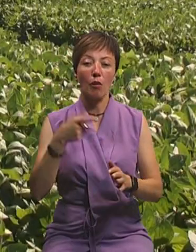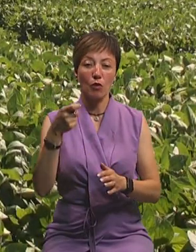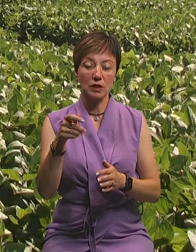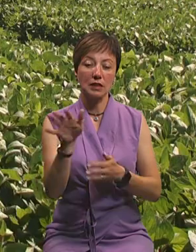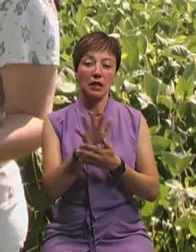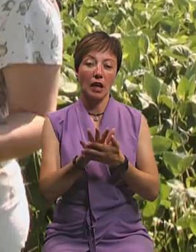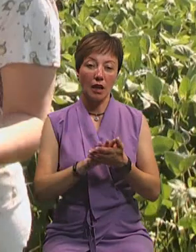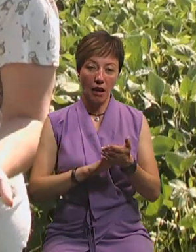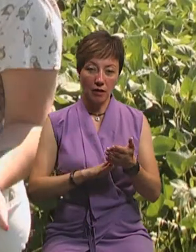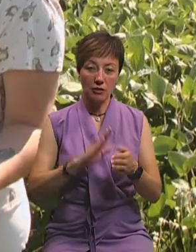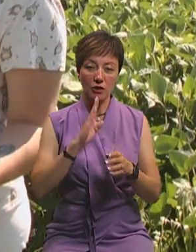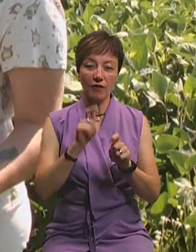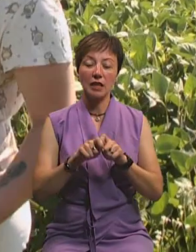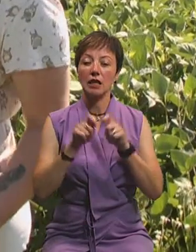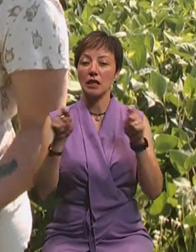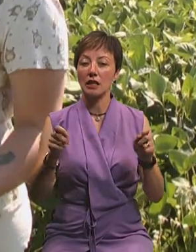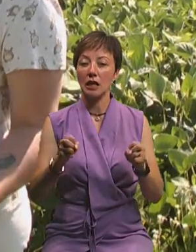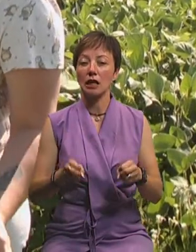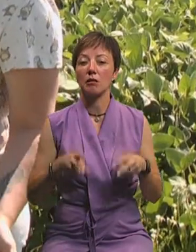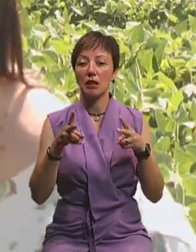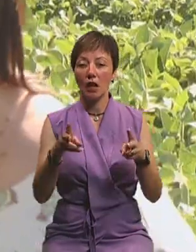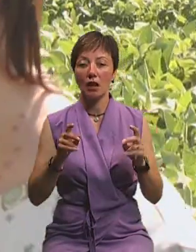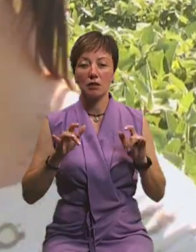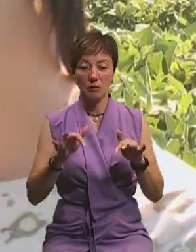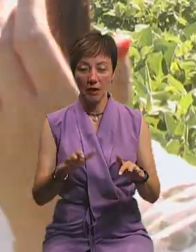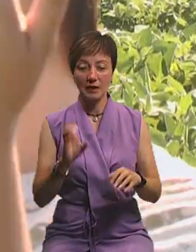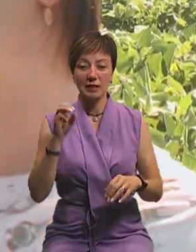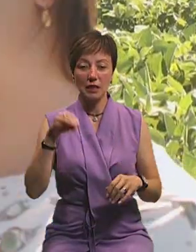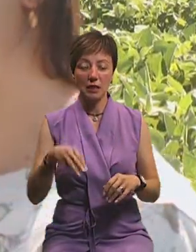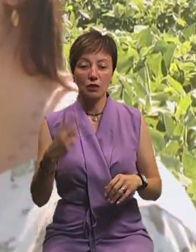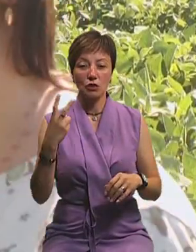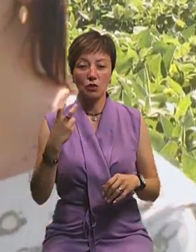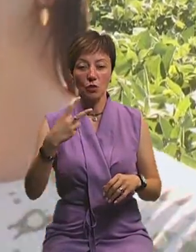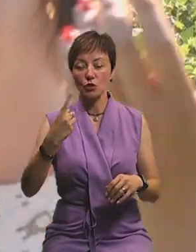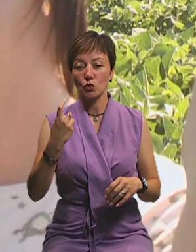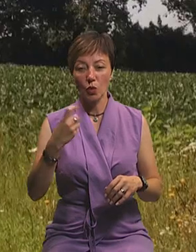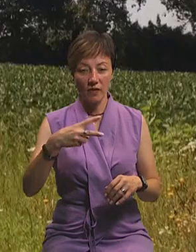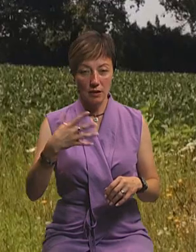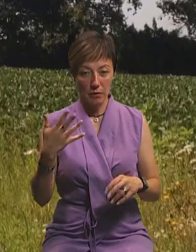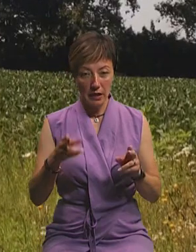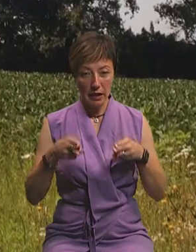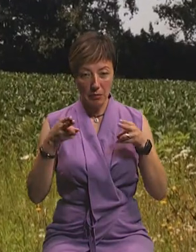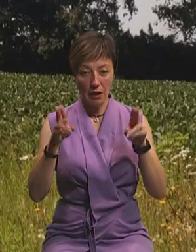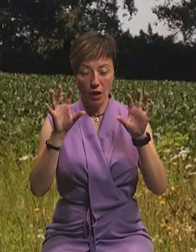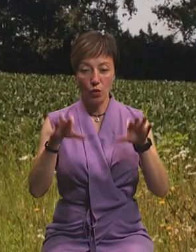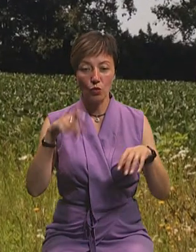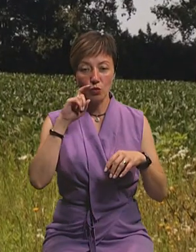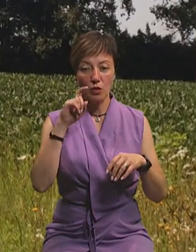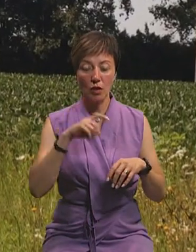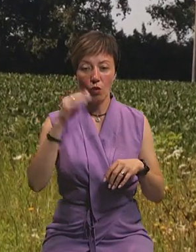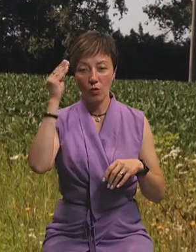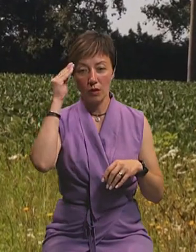заявою Лесі медведюк відкрити кримінальне народження за статтею 125 Кримінального кодексу України